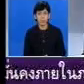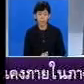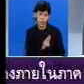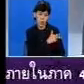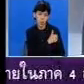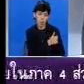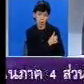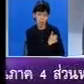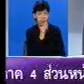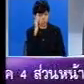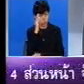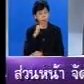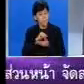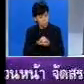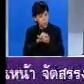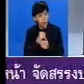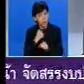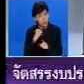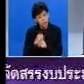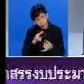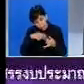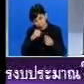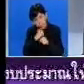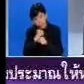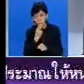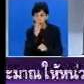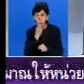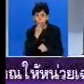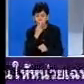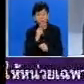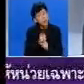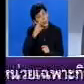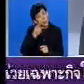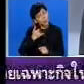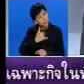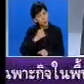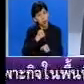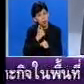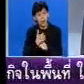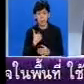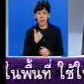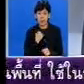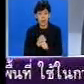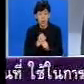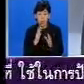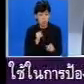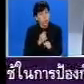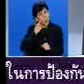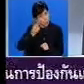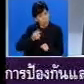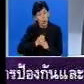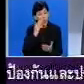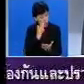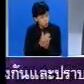ยาบาลราชวิถียังเปิดให้บริการตรวจรักษาและคัดกรองผู้ป่วยไข้หวัดใหญ่สายพันธุ์ใหม่ตามปกตินะคะโดยไม่มีการลดกำลังเจ้าหน้าที่ลงแม้จะ